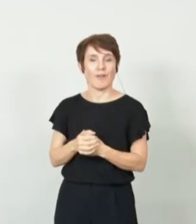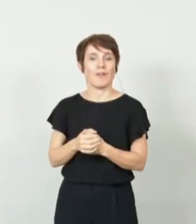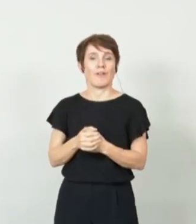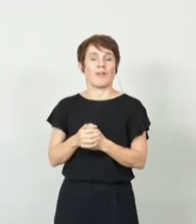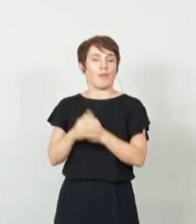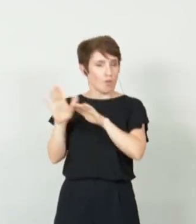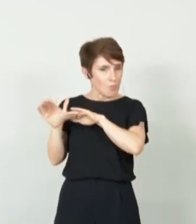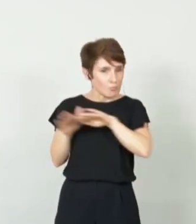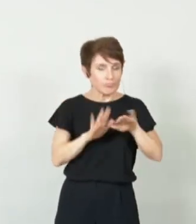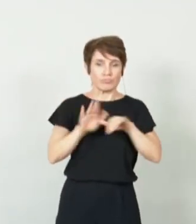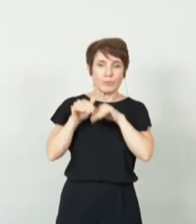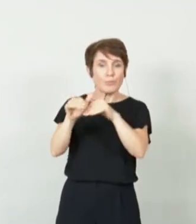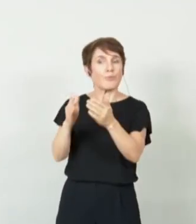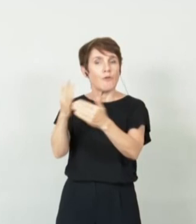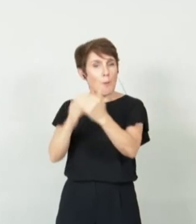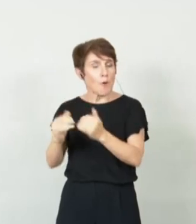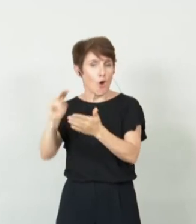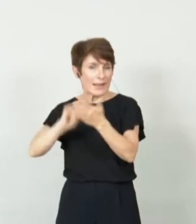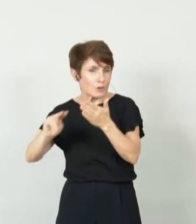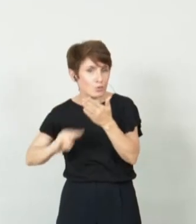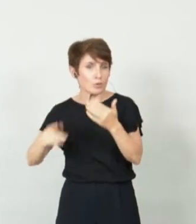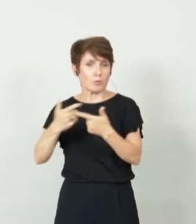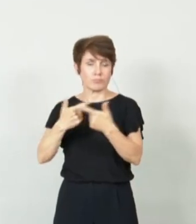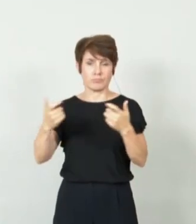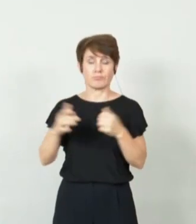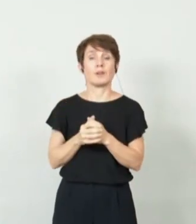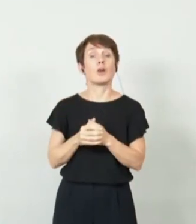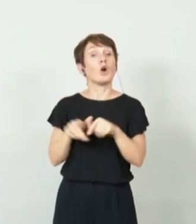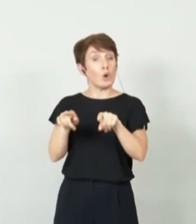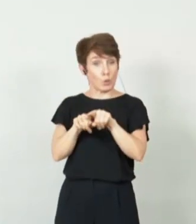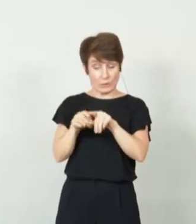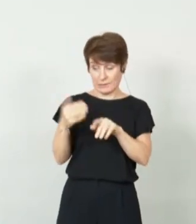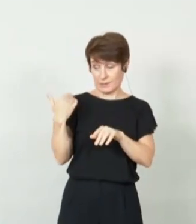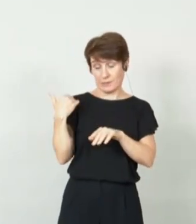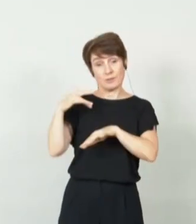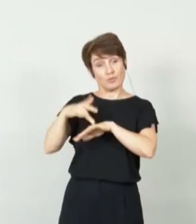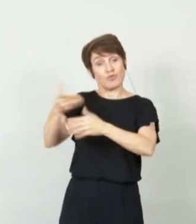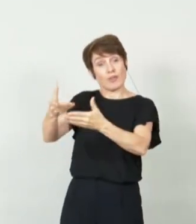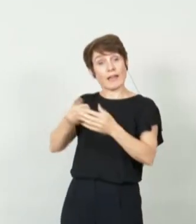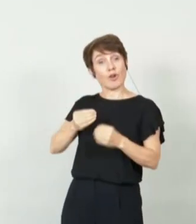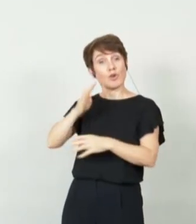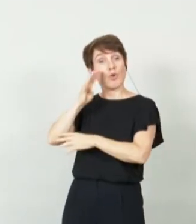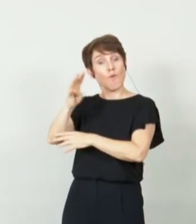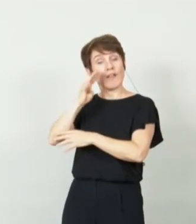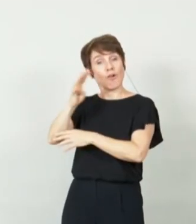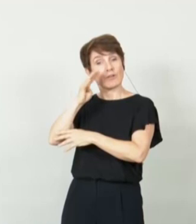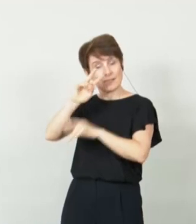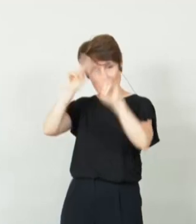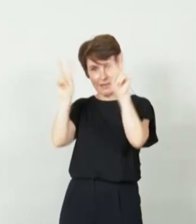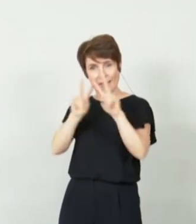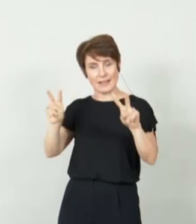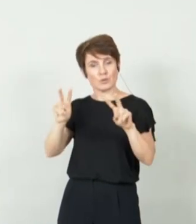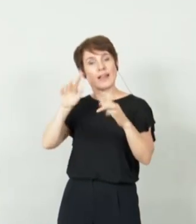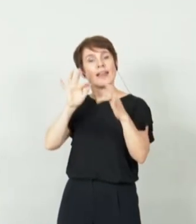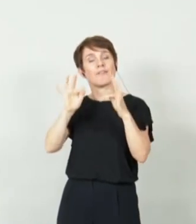du plan lecture donc un ensemble d'actions et on peut noter aussi l'accueil d'une conférence internationale de l'Observatoire de la démocratie